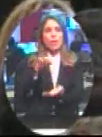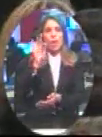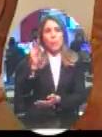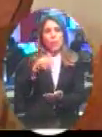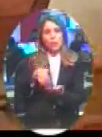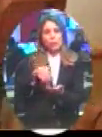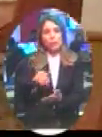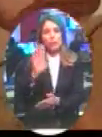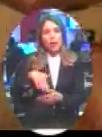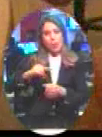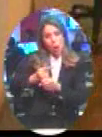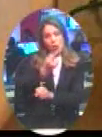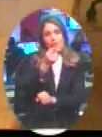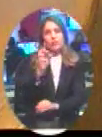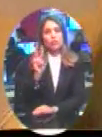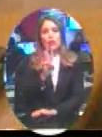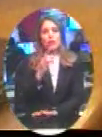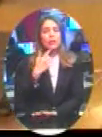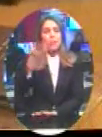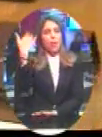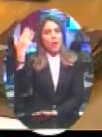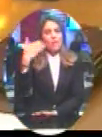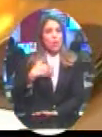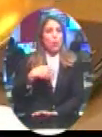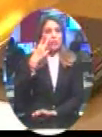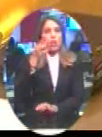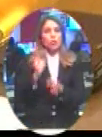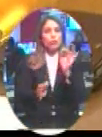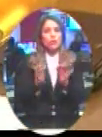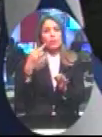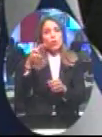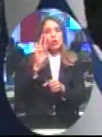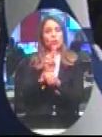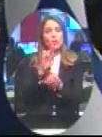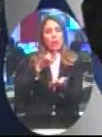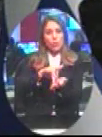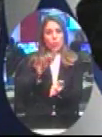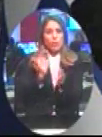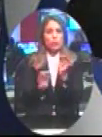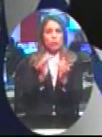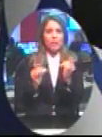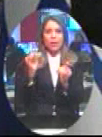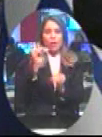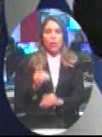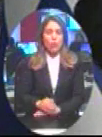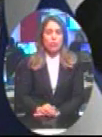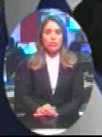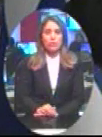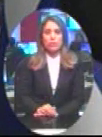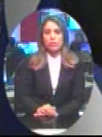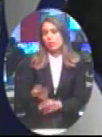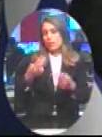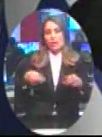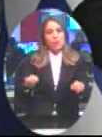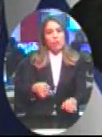לעבר שקד, שאמרה בעבר כי הייתה רוצה לראות שופטים יותר שמרניים בבית המשפט העליון. איננו יכולים ללהק שופטים